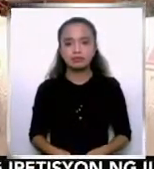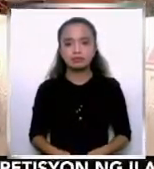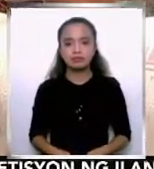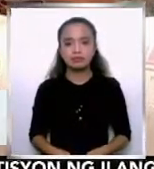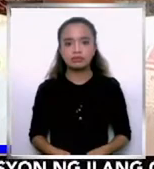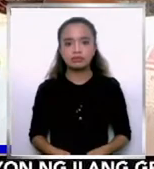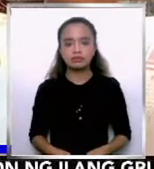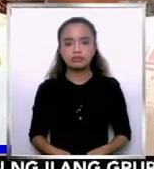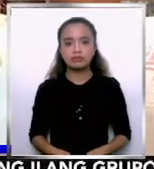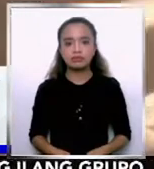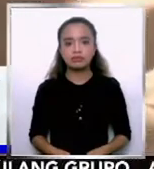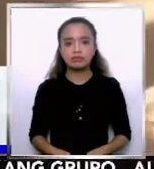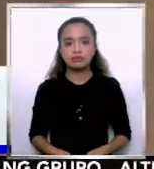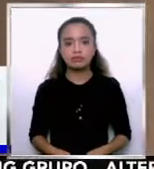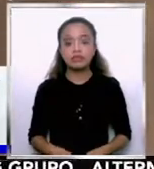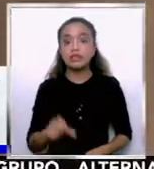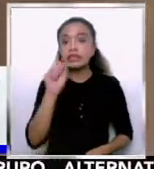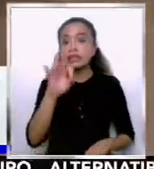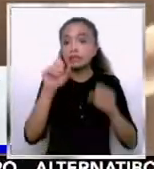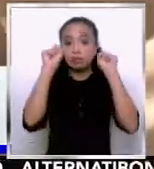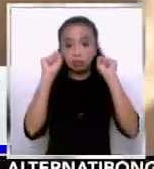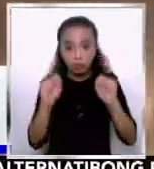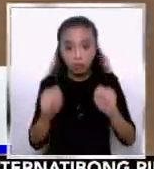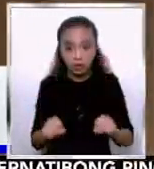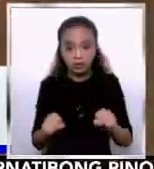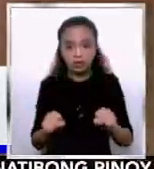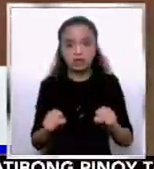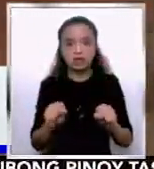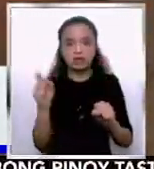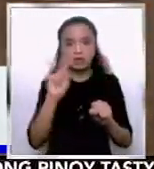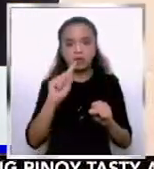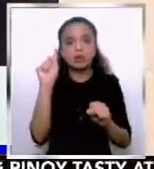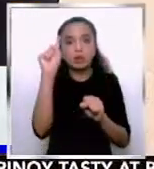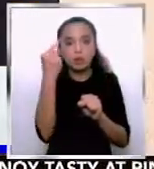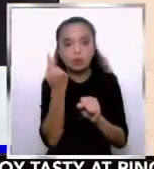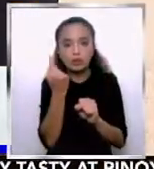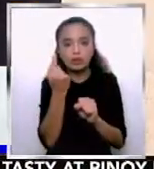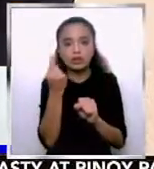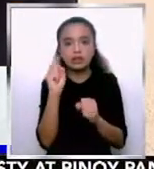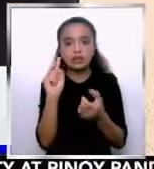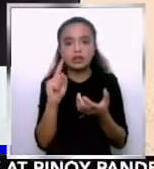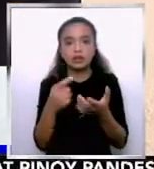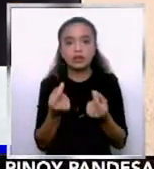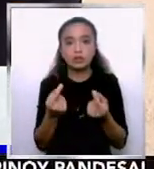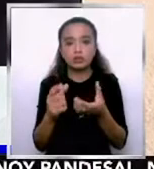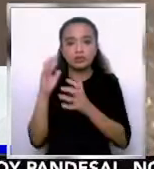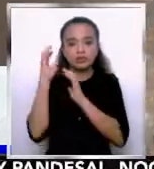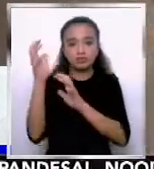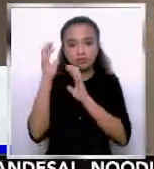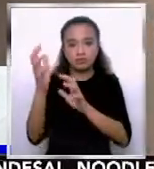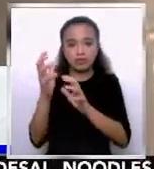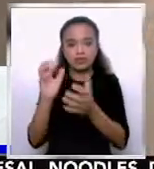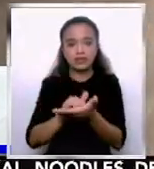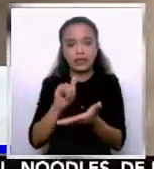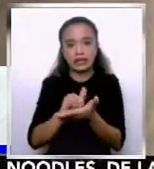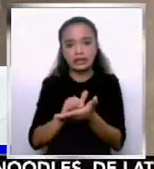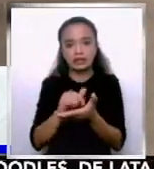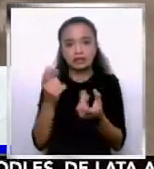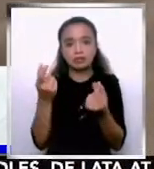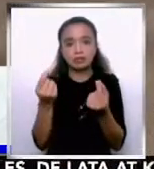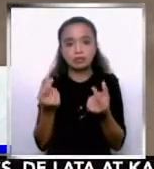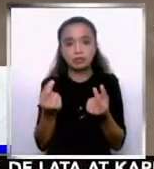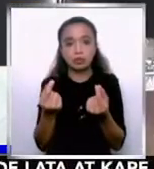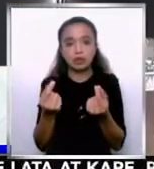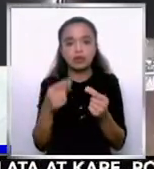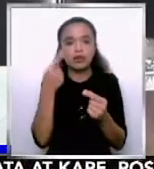Kung pwede lang daw sana, katas na lang ng kanilang kalakal na nyog ang ikakarga ni Henry sa kanilang truck dahil sa mahal